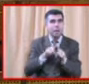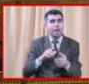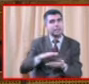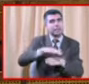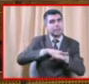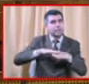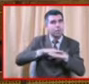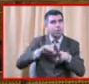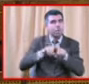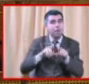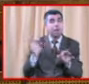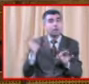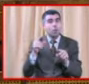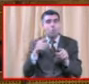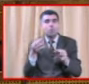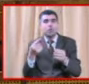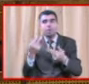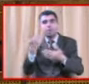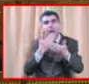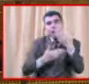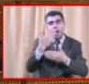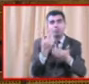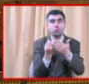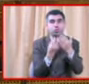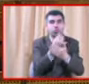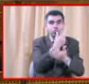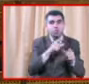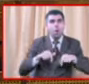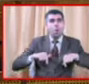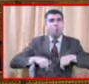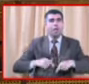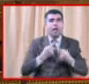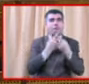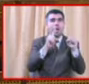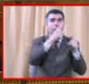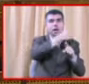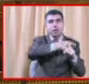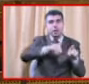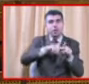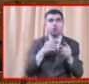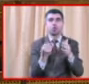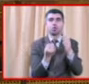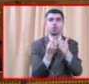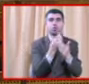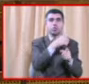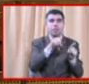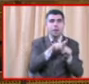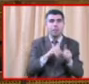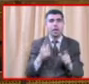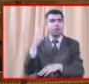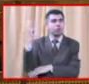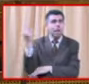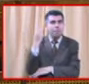مع القطاعات الأخرى من أجل تكون واحد استراتيجية أفقية في مجال التعليم العالي، في مجال التربية